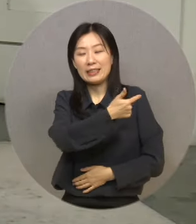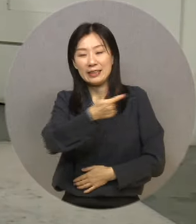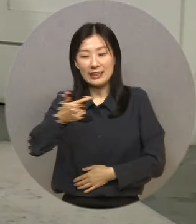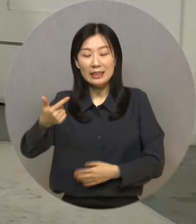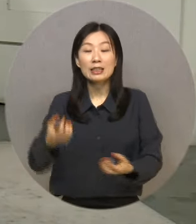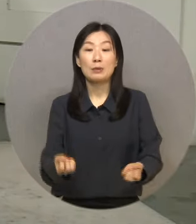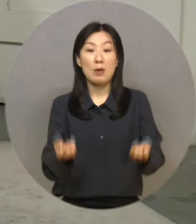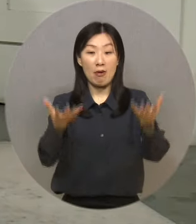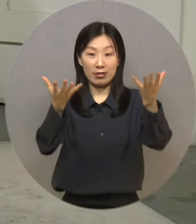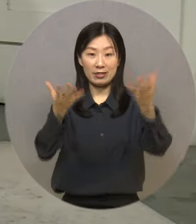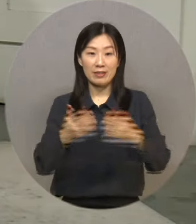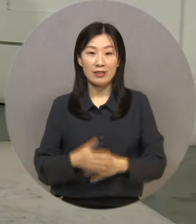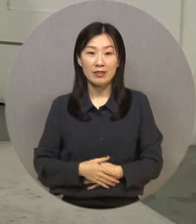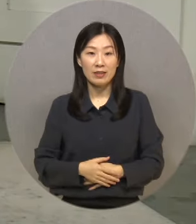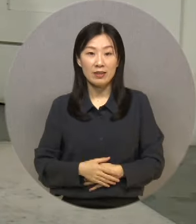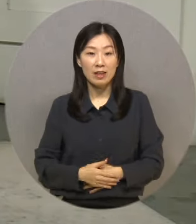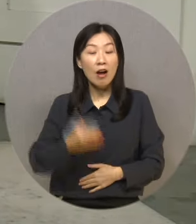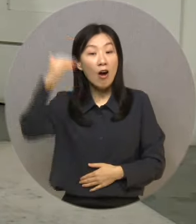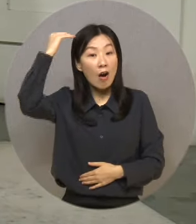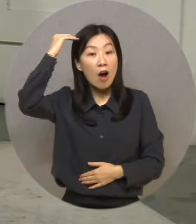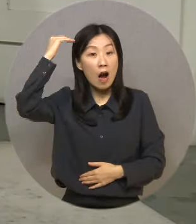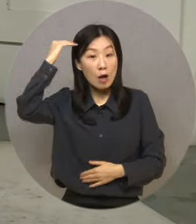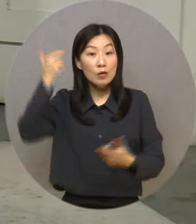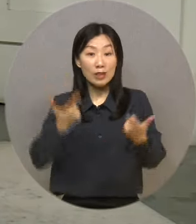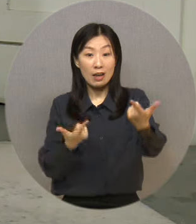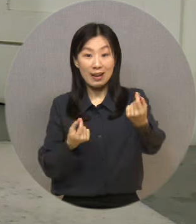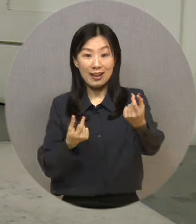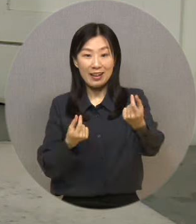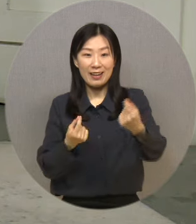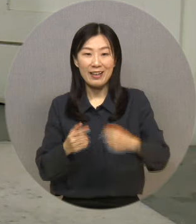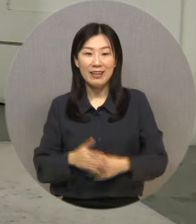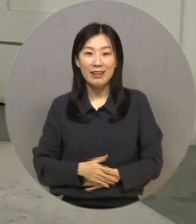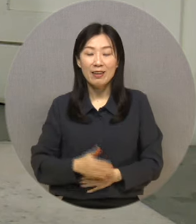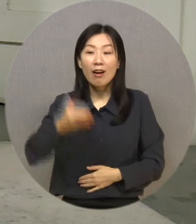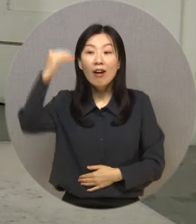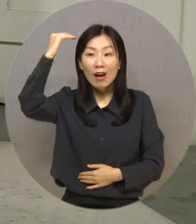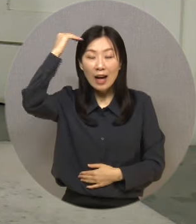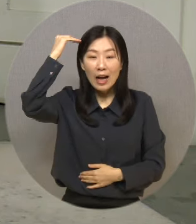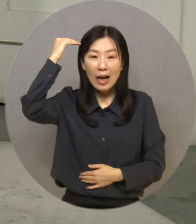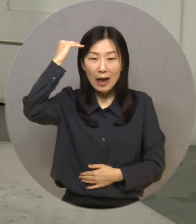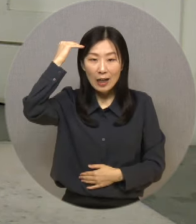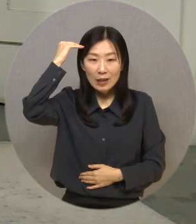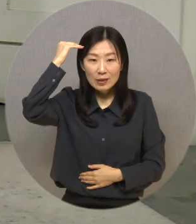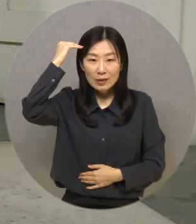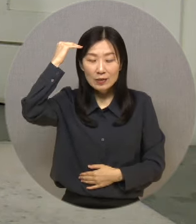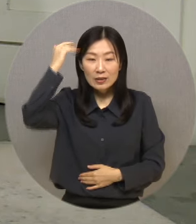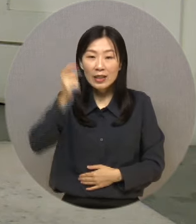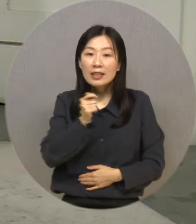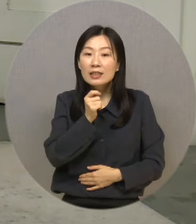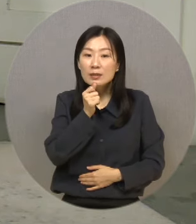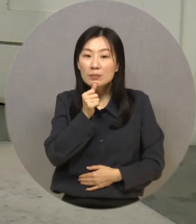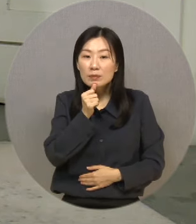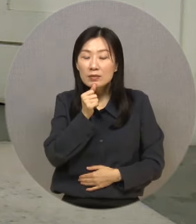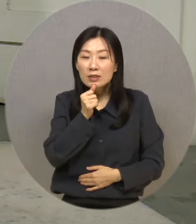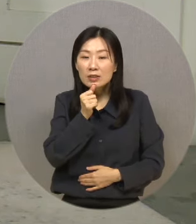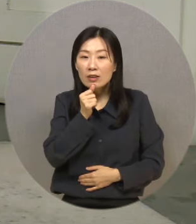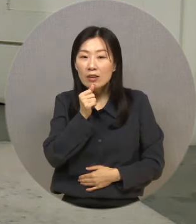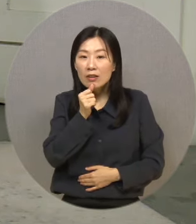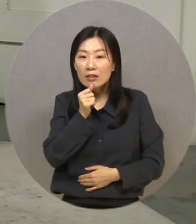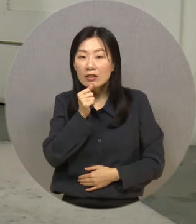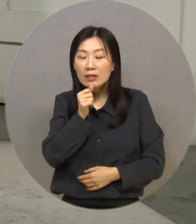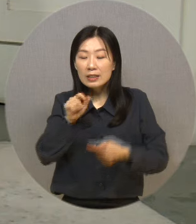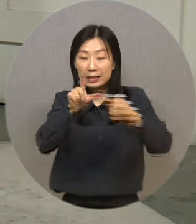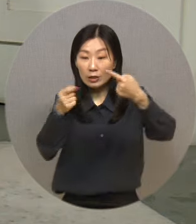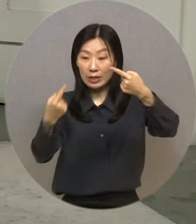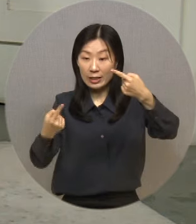큰 명절이, 큰 명절이 또 우리하고 이제 네. 똑같구나. 네. 똑같은데. 네. 한국에서 네. 음력 1일부터